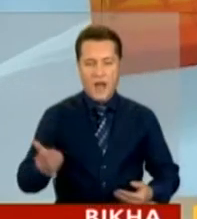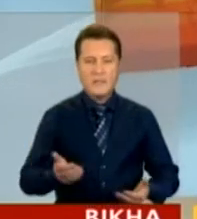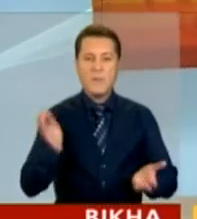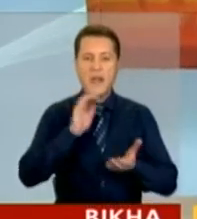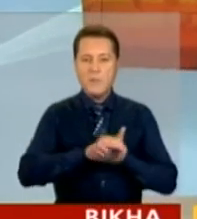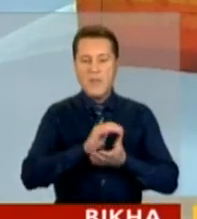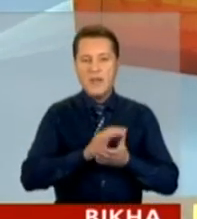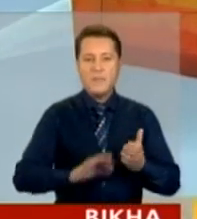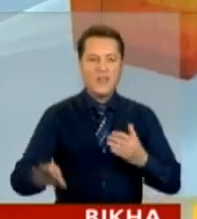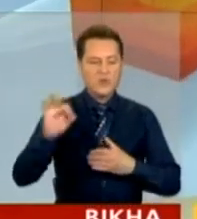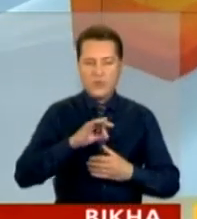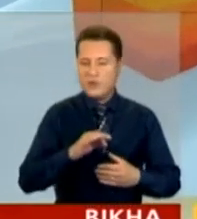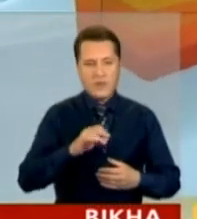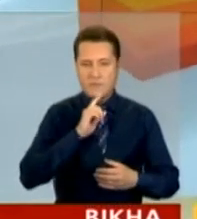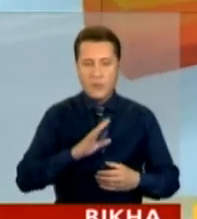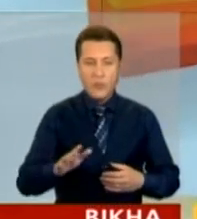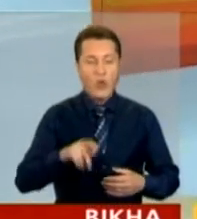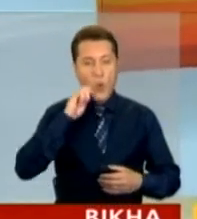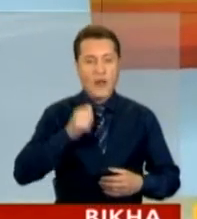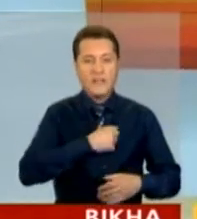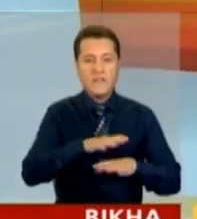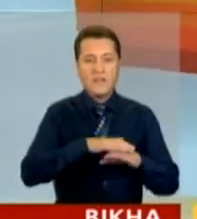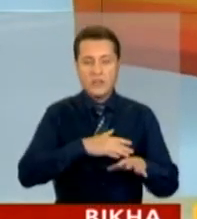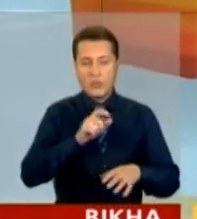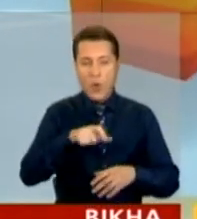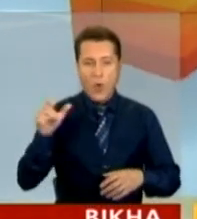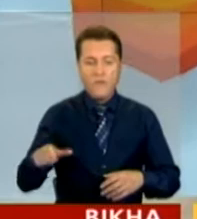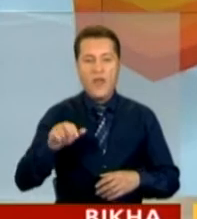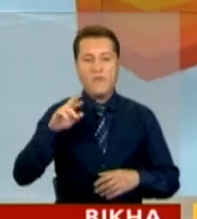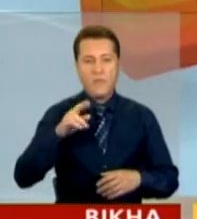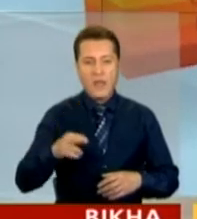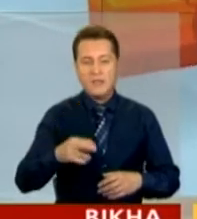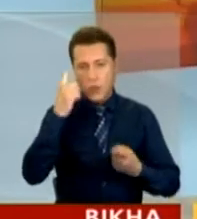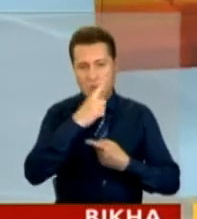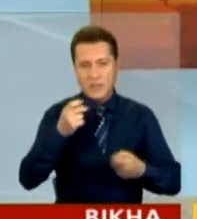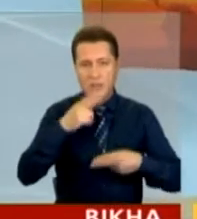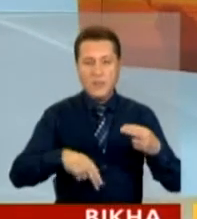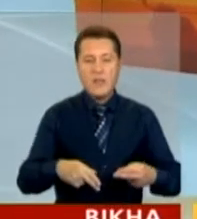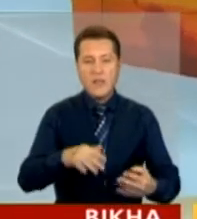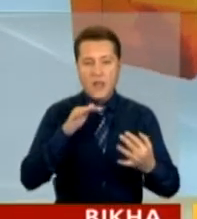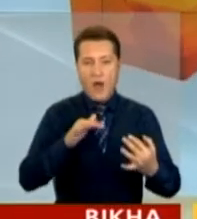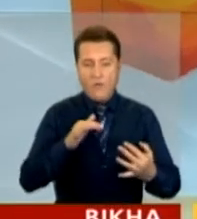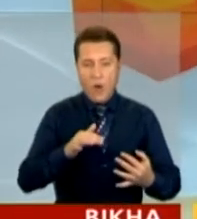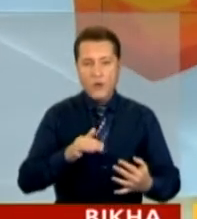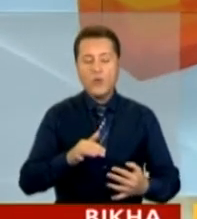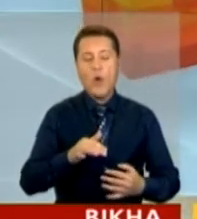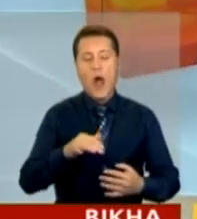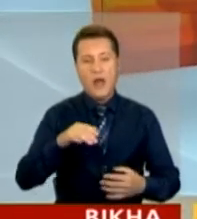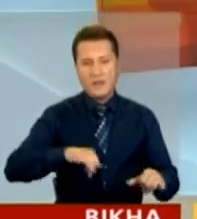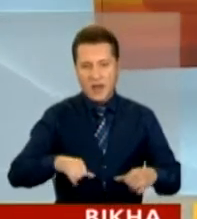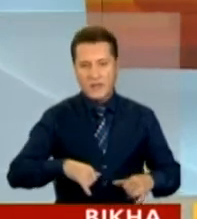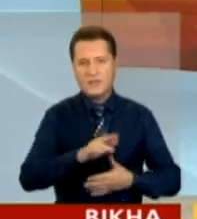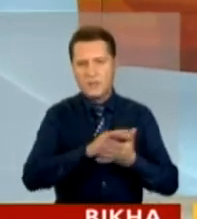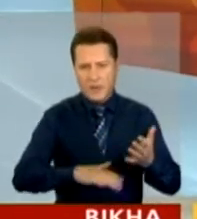Перемир'ям на сході і не пахне. Українські військові від п'ятниці оголосили про припинення вогню, а терористи і далі поціляють українські блокпости